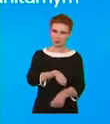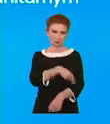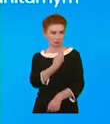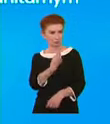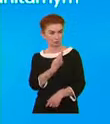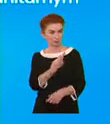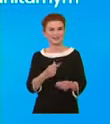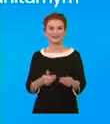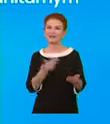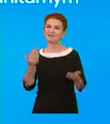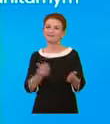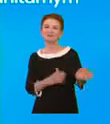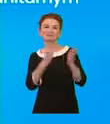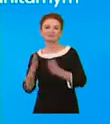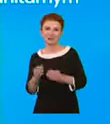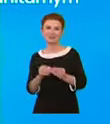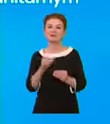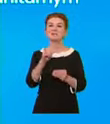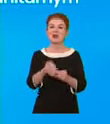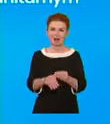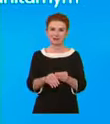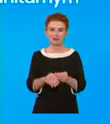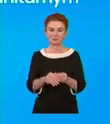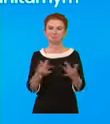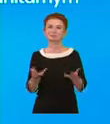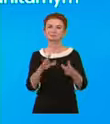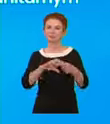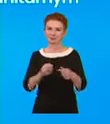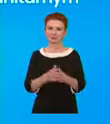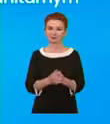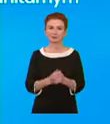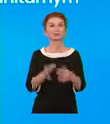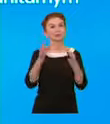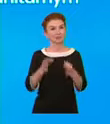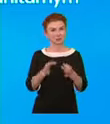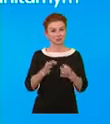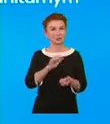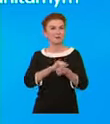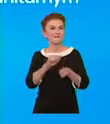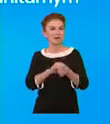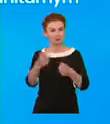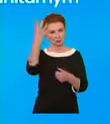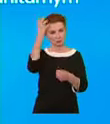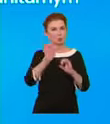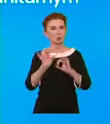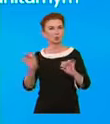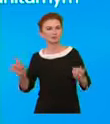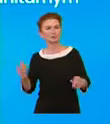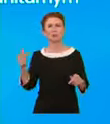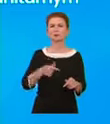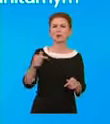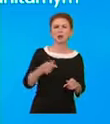na kolejne etapy łagodzenia. Dzisiaj, walcząc z koronawirusem, musimy krok po